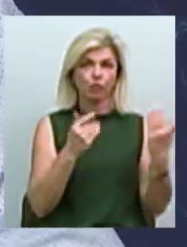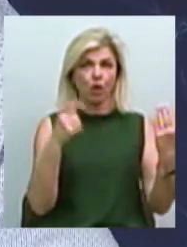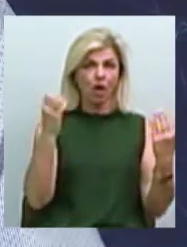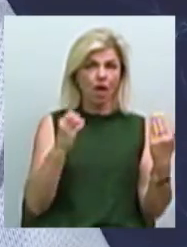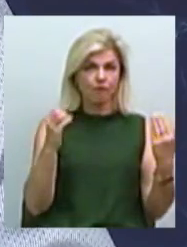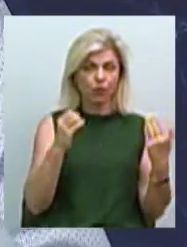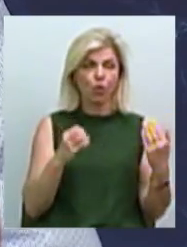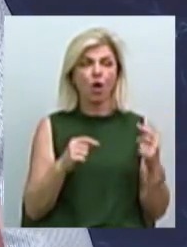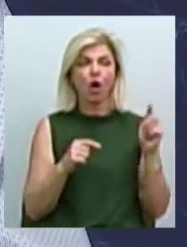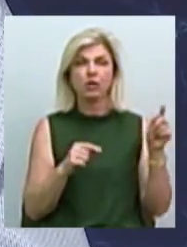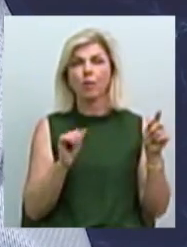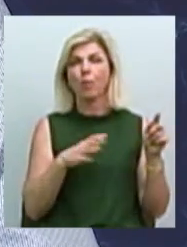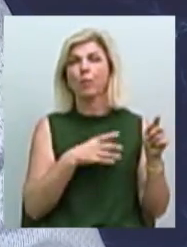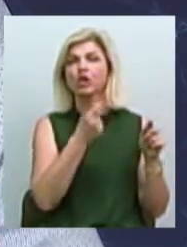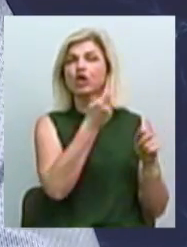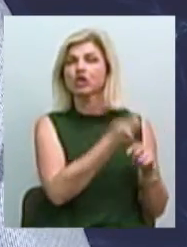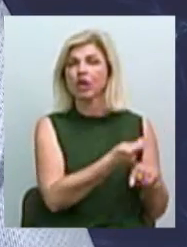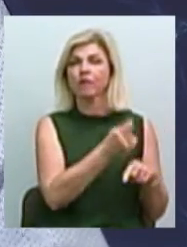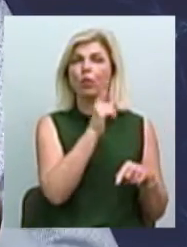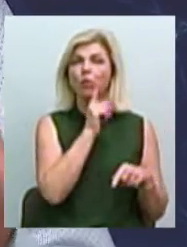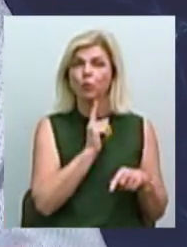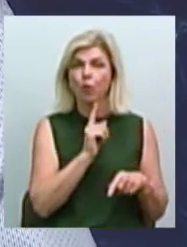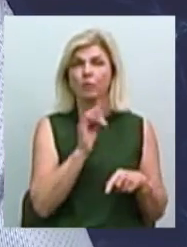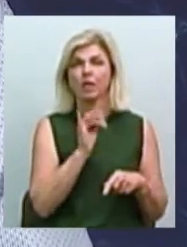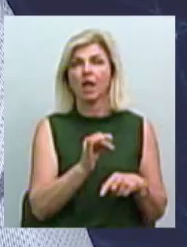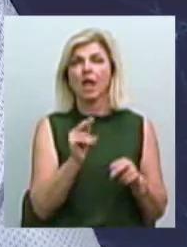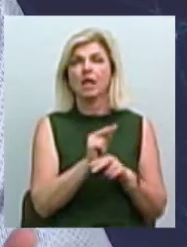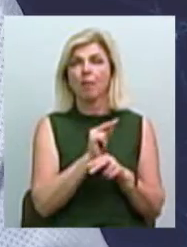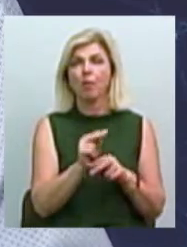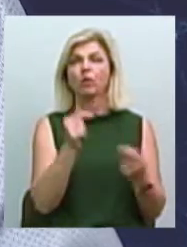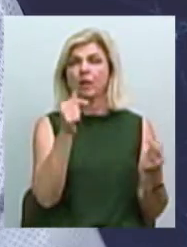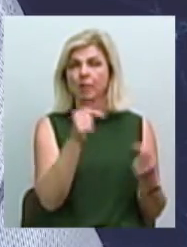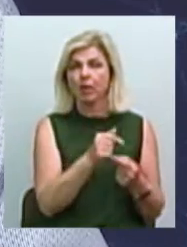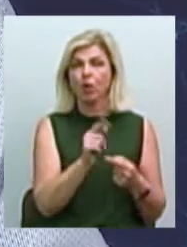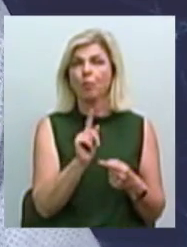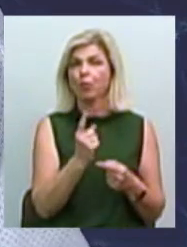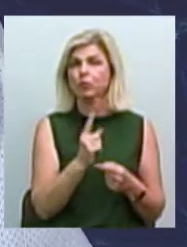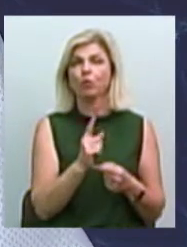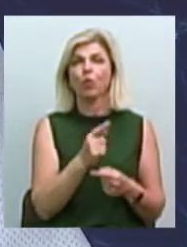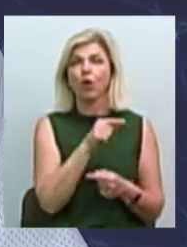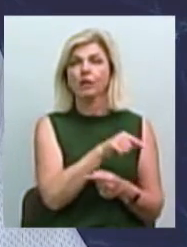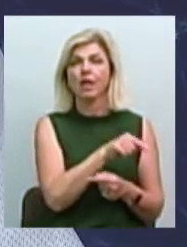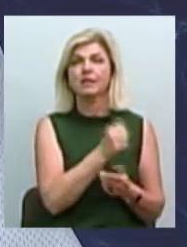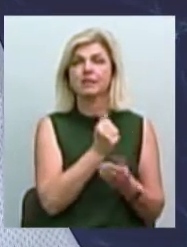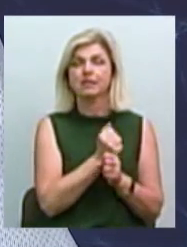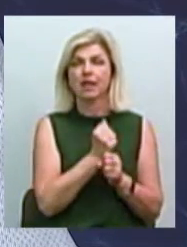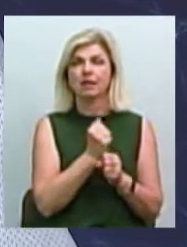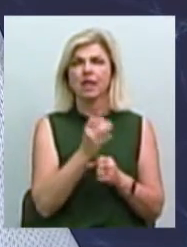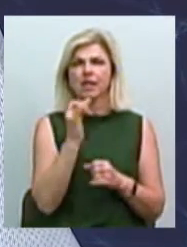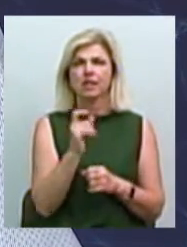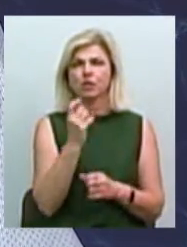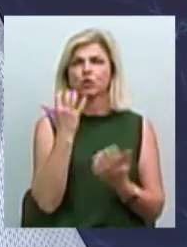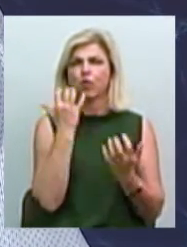она может быть даже и дешевле, и удобнее, и ремонтопригодней. По той простой причине, что она сделана действительно на самых